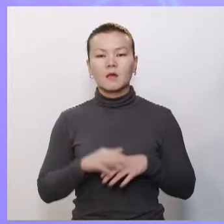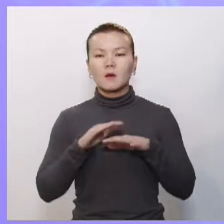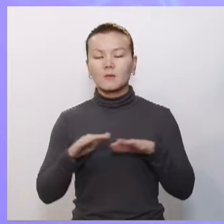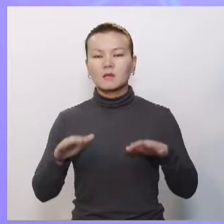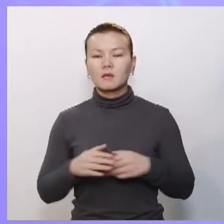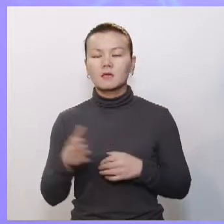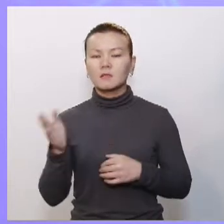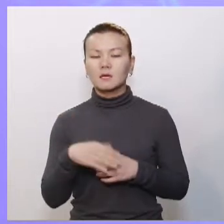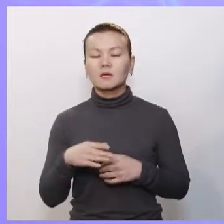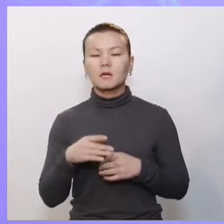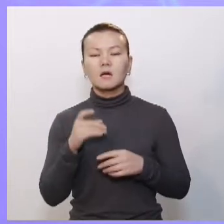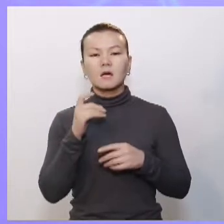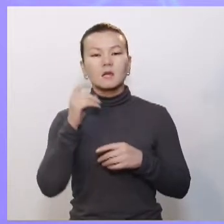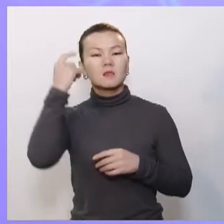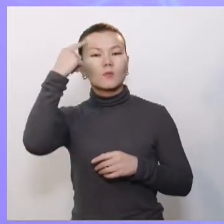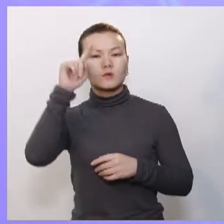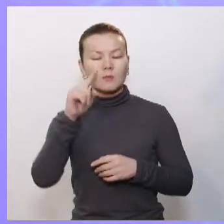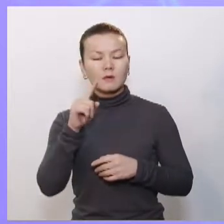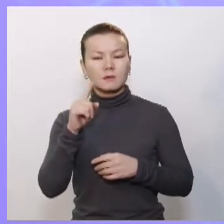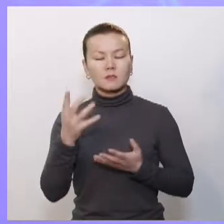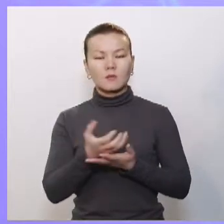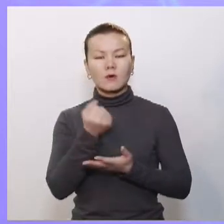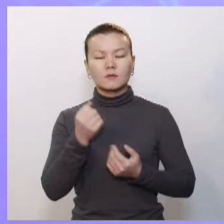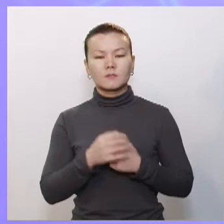Балдар, келгиле табышмактарды табабыз.